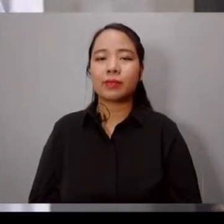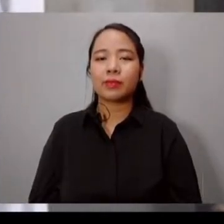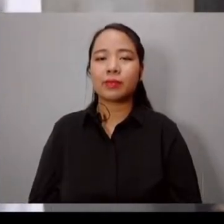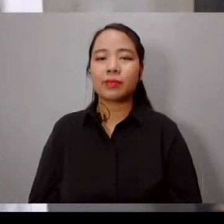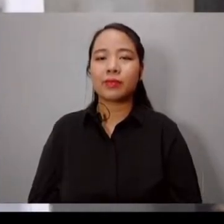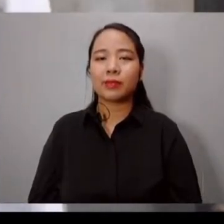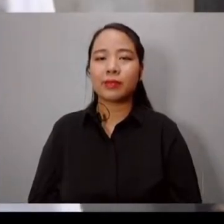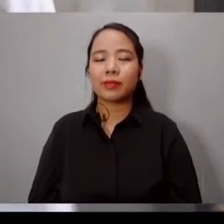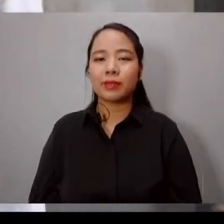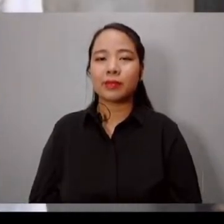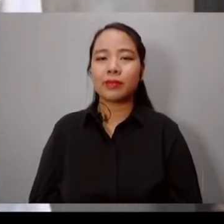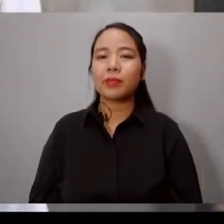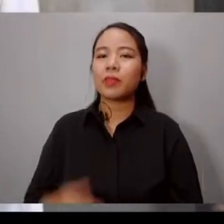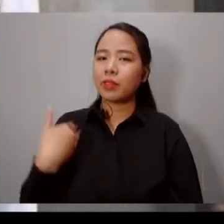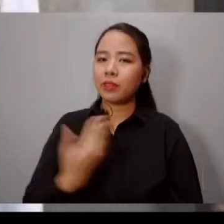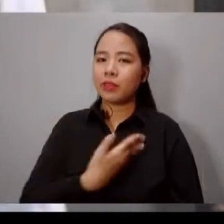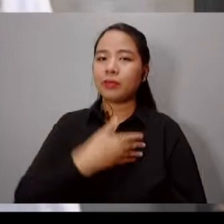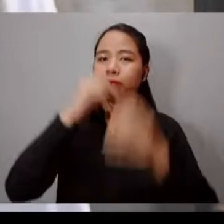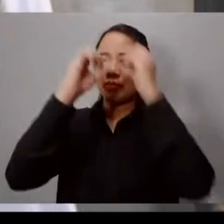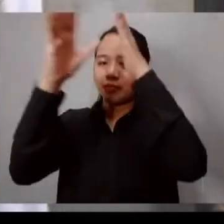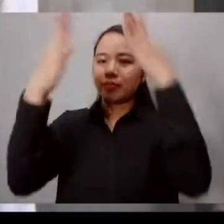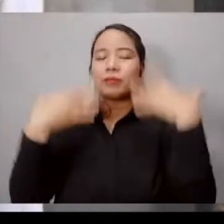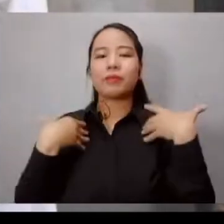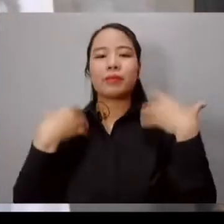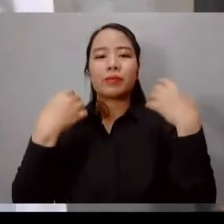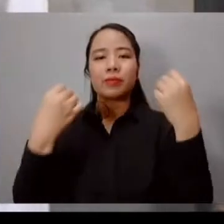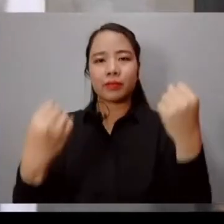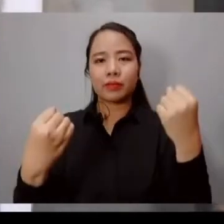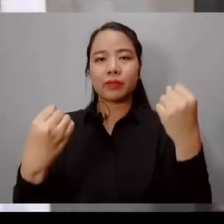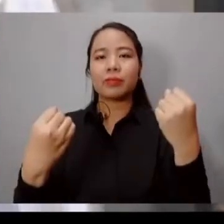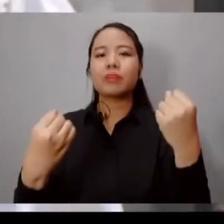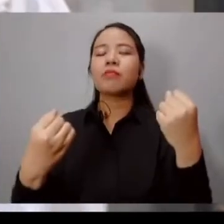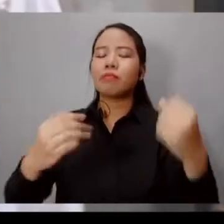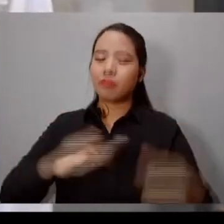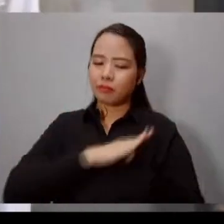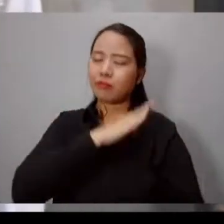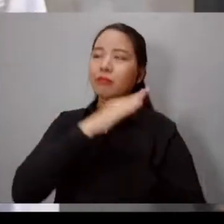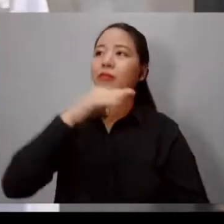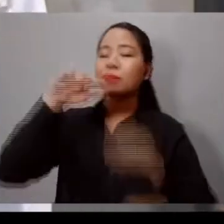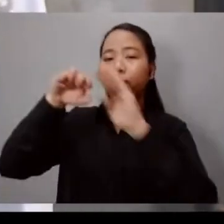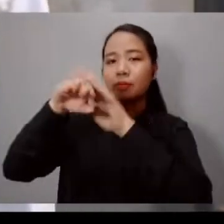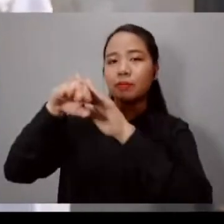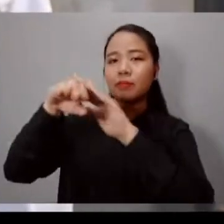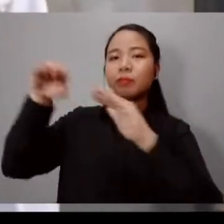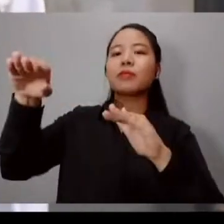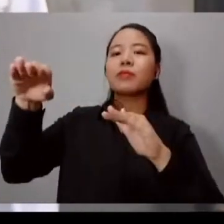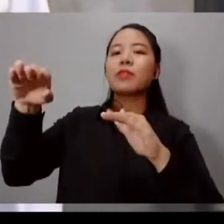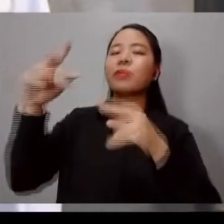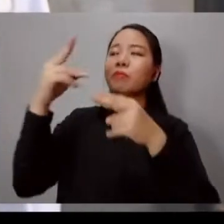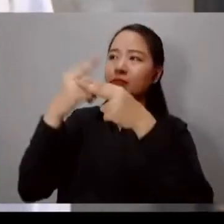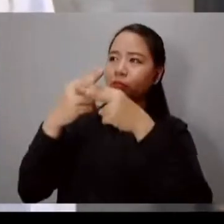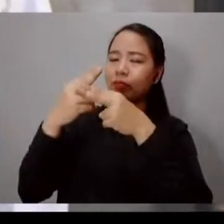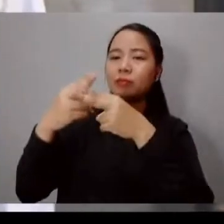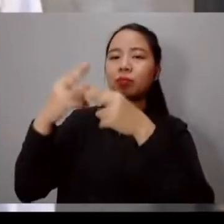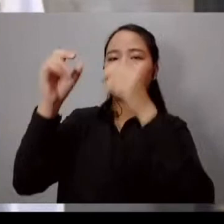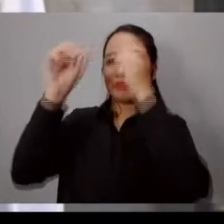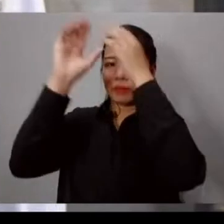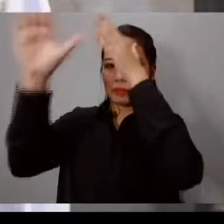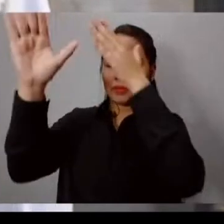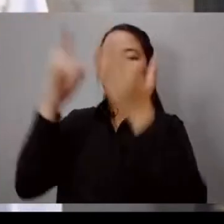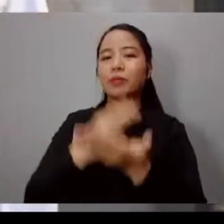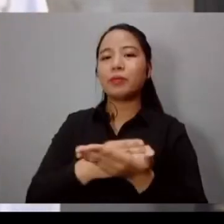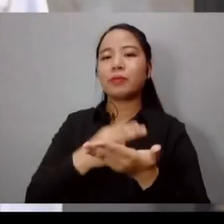Ama naming makapangyarihan, lakas loob ka naming tinatawagan sa ngalan mo, Ama naming banal.